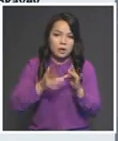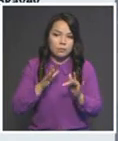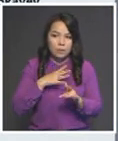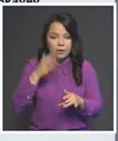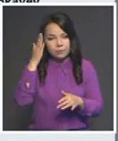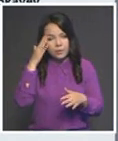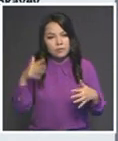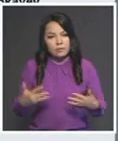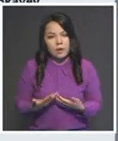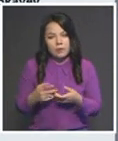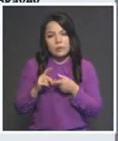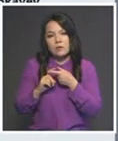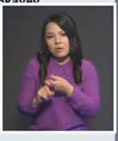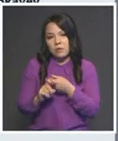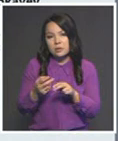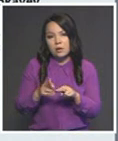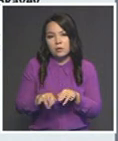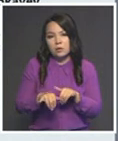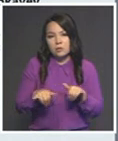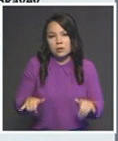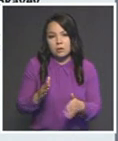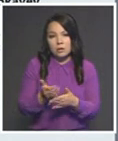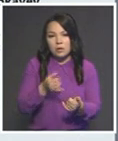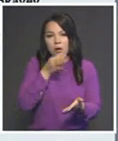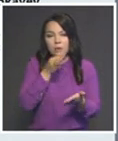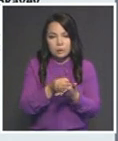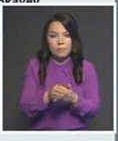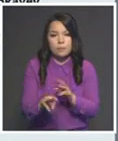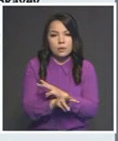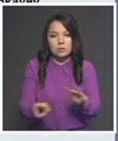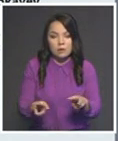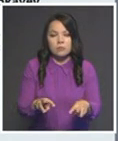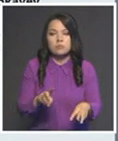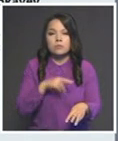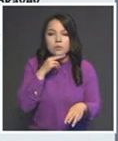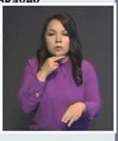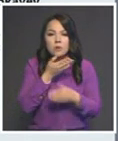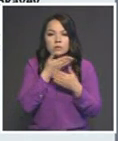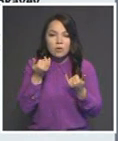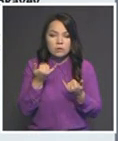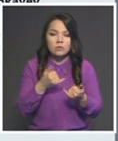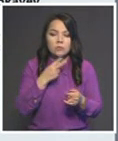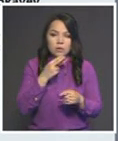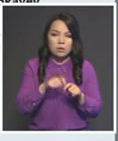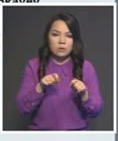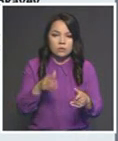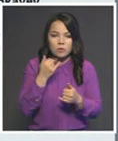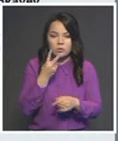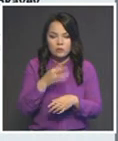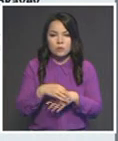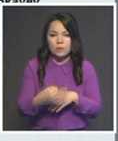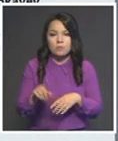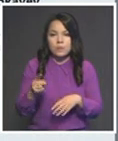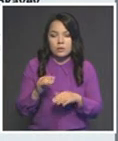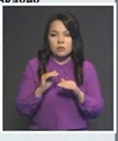Менингит инфекциясына қатысты жағдай ушығып барады. Жауапты министрліктің жайбасарлық пен батылсыздық танытып отыруы кешірімсіз.